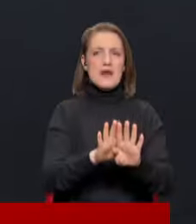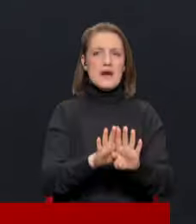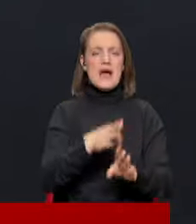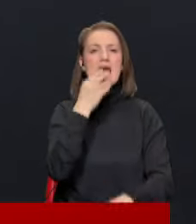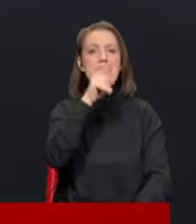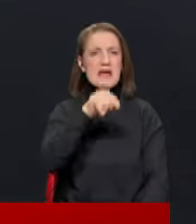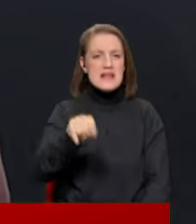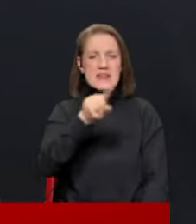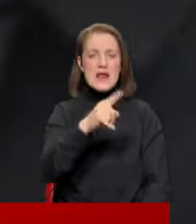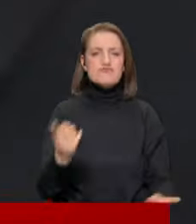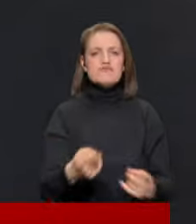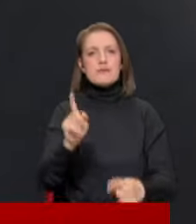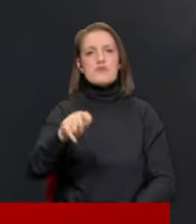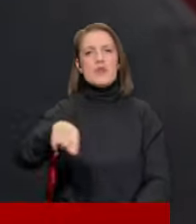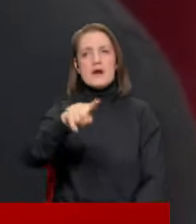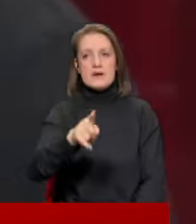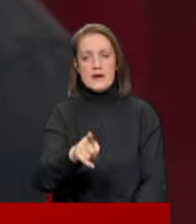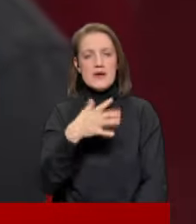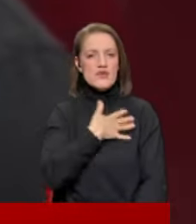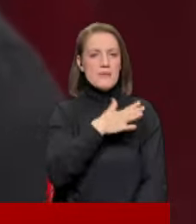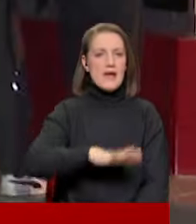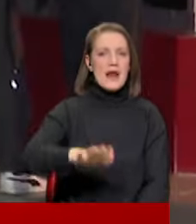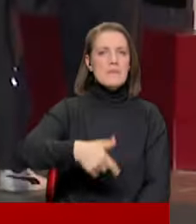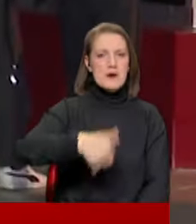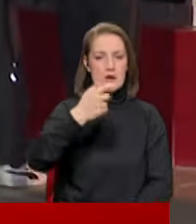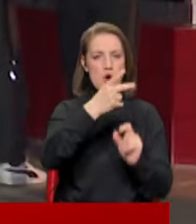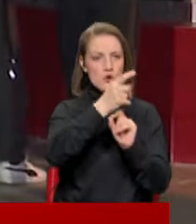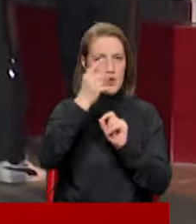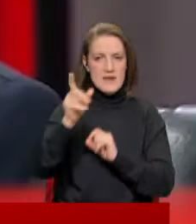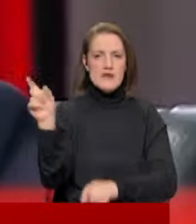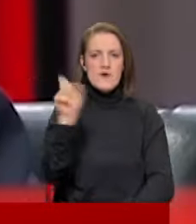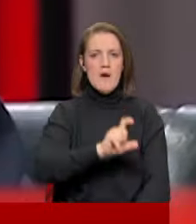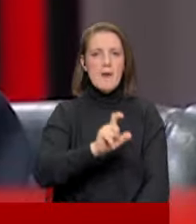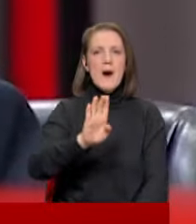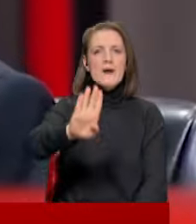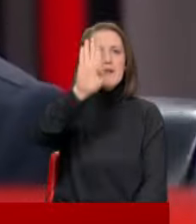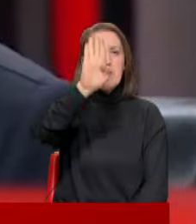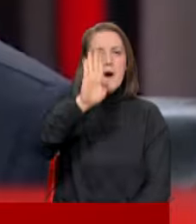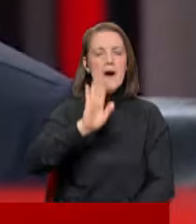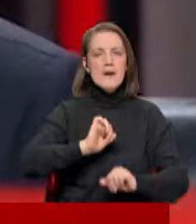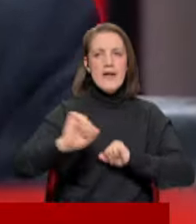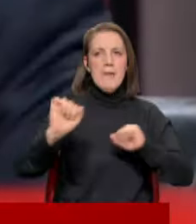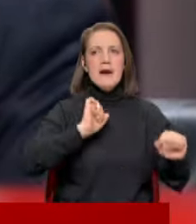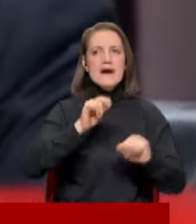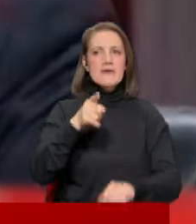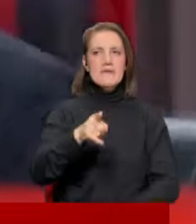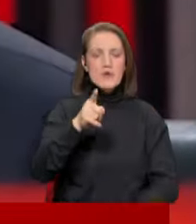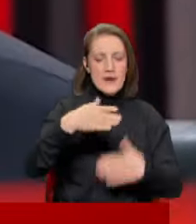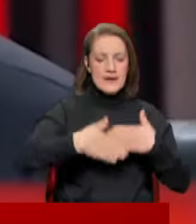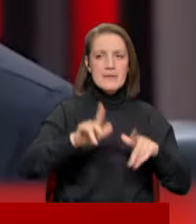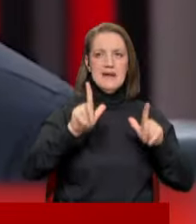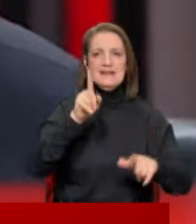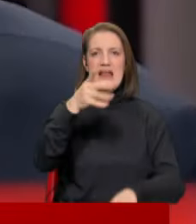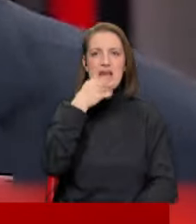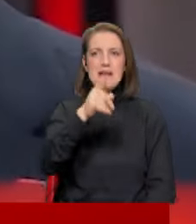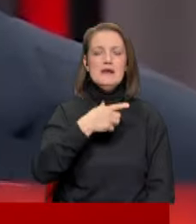emeklilerimiz tahrik ediyorlar sözleri CHP genel başkanı Özgür Özel'in yanıtı demokrasi tepki ve protesto rejimidir bundan tanışacaklar Sen